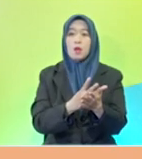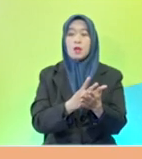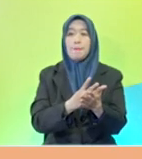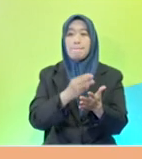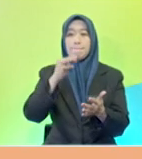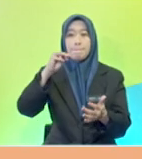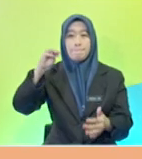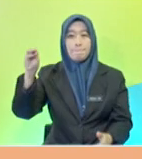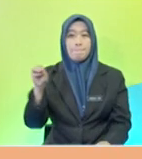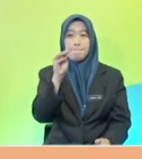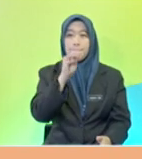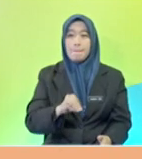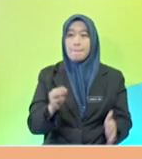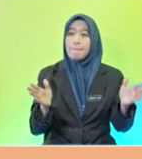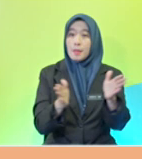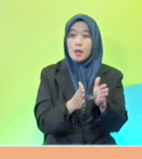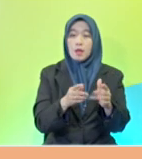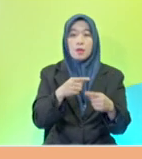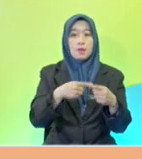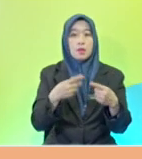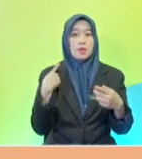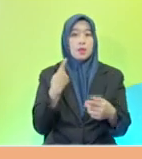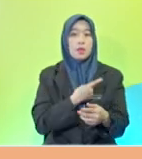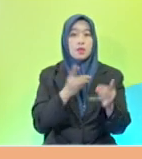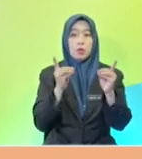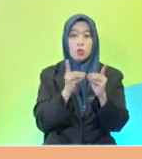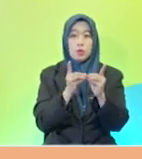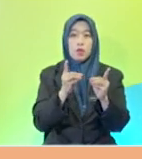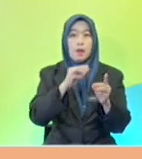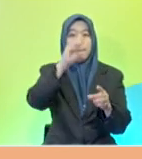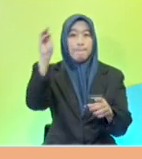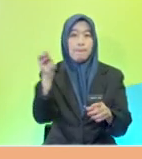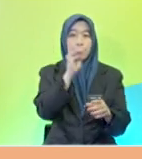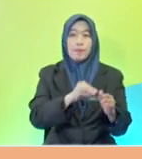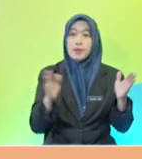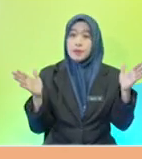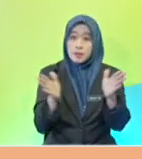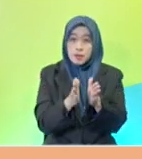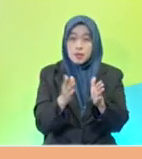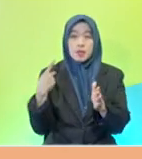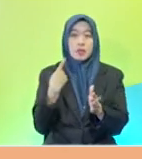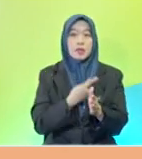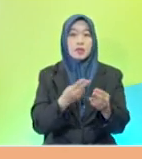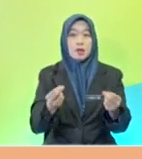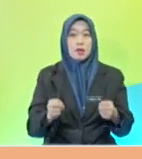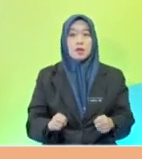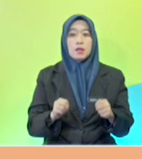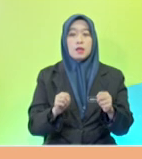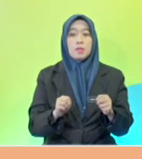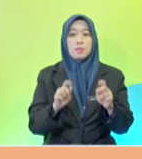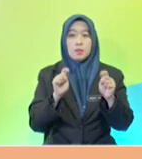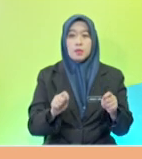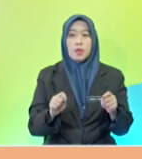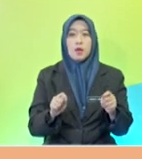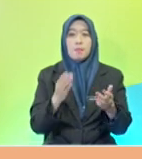kecil. Apabila kita berjumpa dengan tanda wakaf mim kecil, kita hendaklah lazimkan